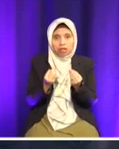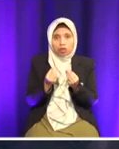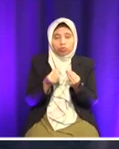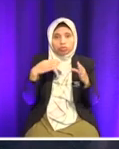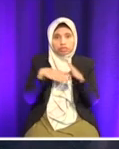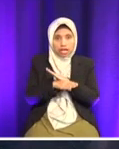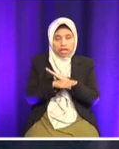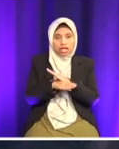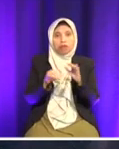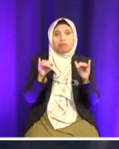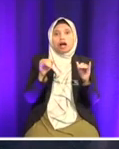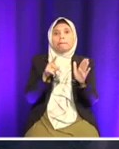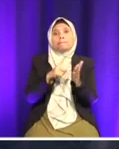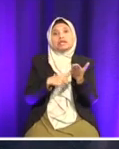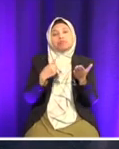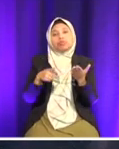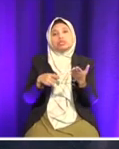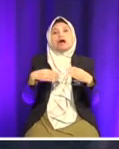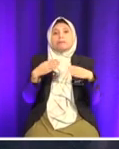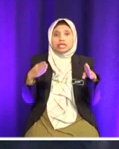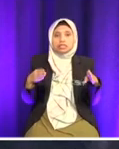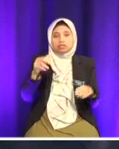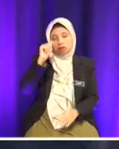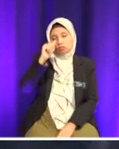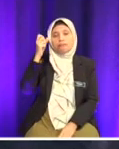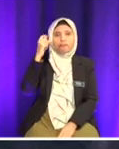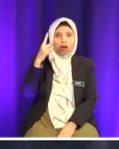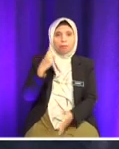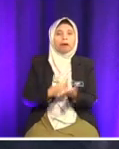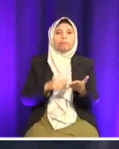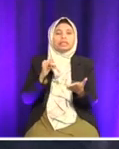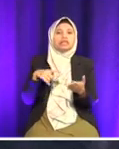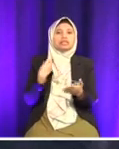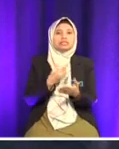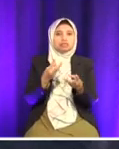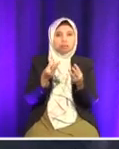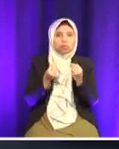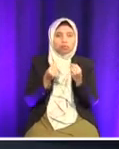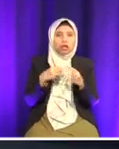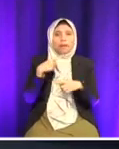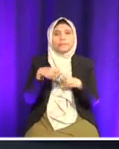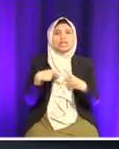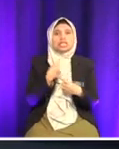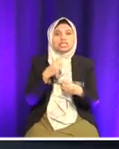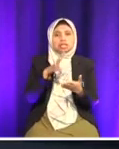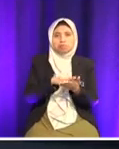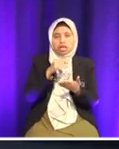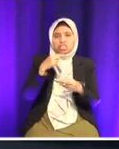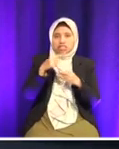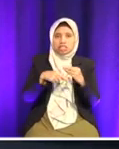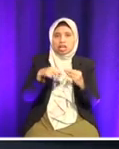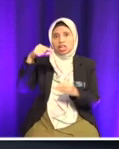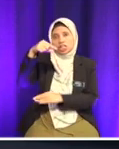apa dua bahasa no problem Allah paham apa yang kita minta semua ya Ustaz bila kita belajar tentang qiyamullah ini kan